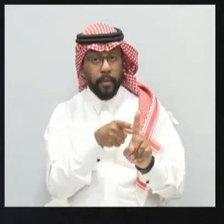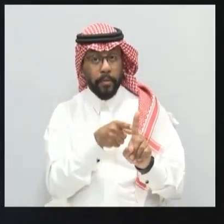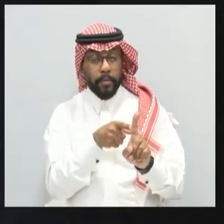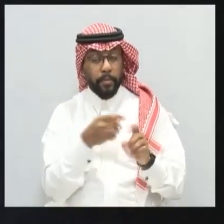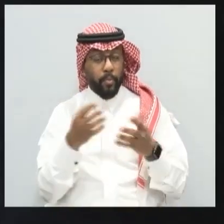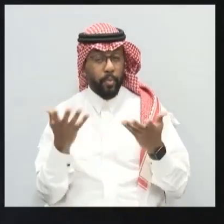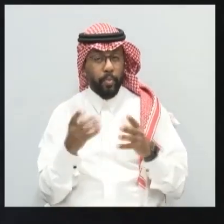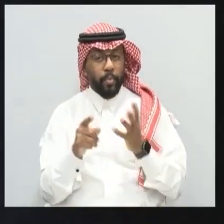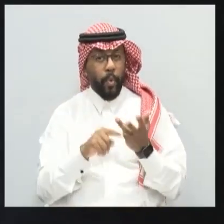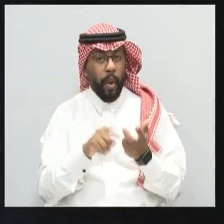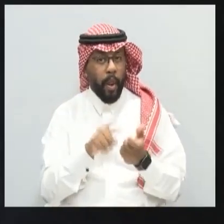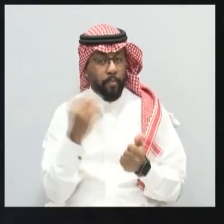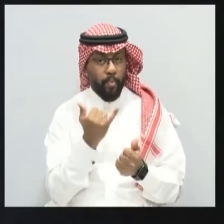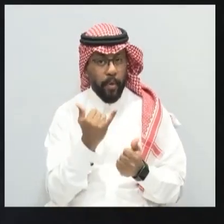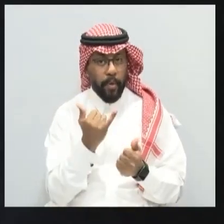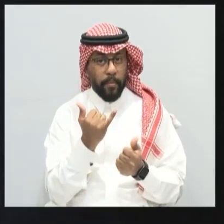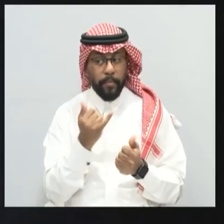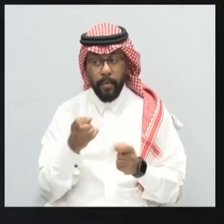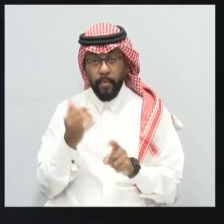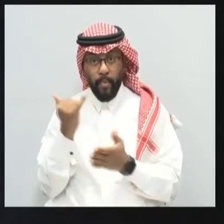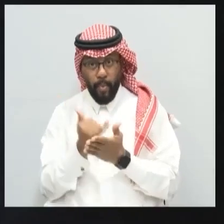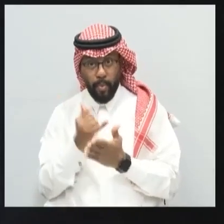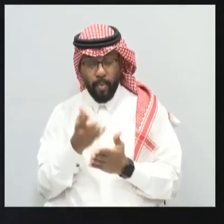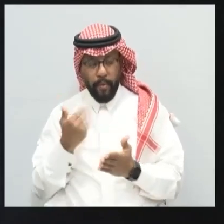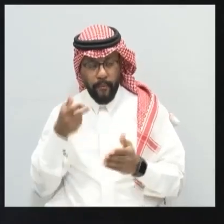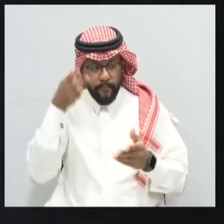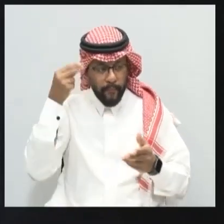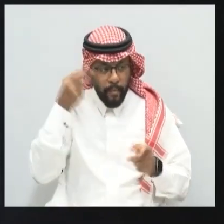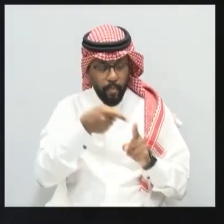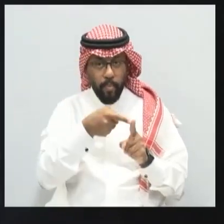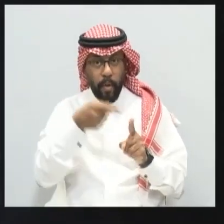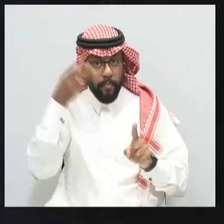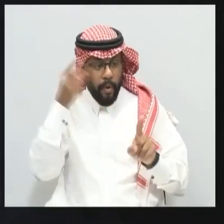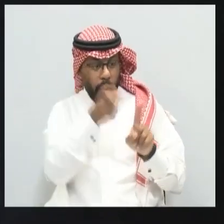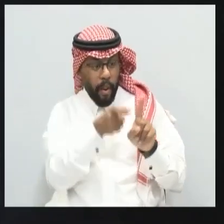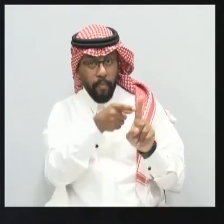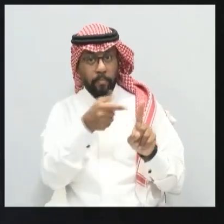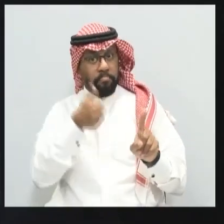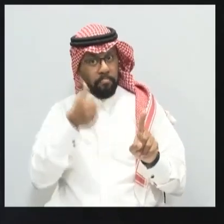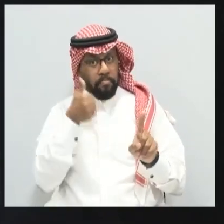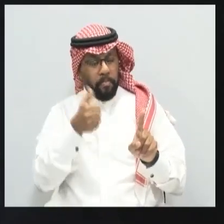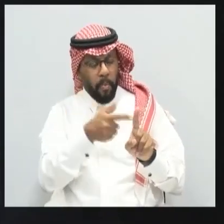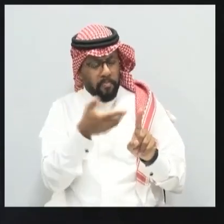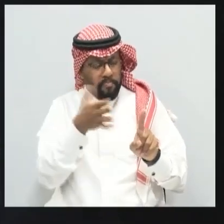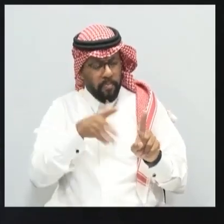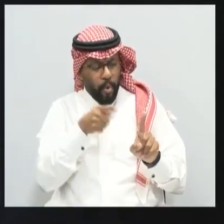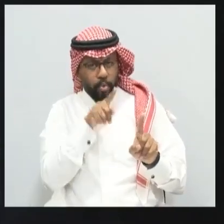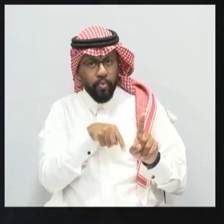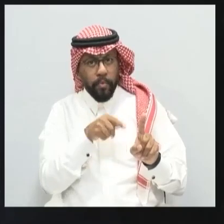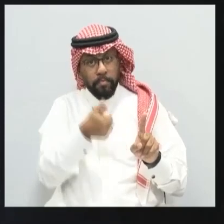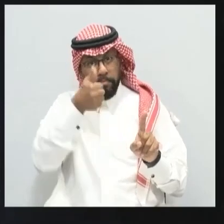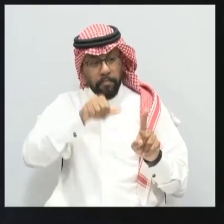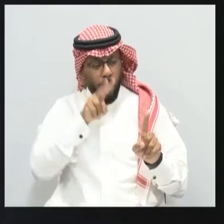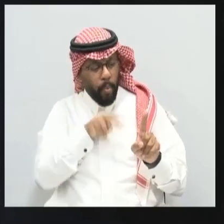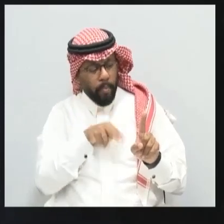ا كاهم هي هي معرفه مقومات وهلم تمتلك وهل تمتلك المقومات اللازمه